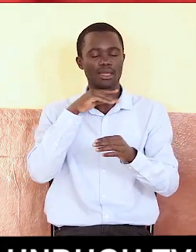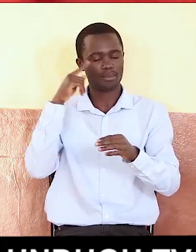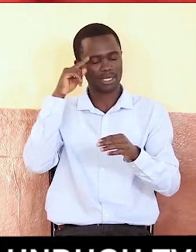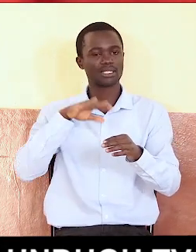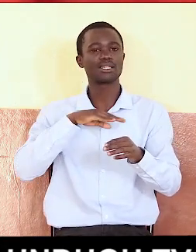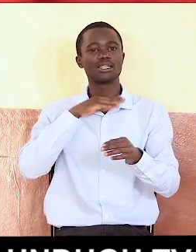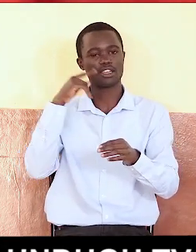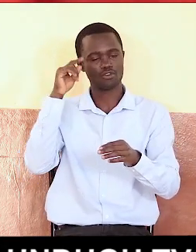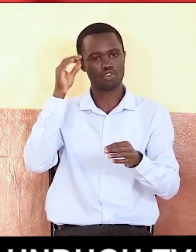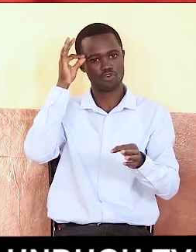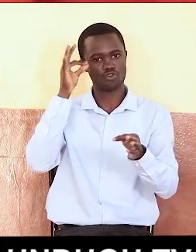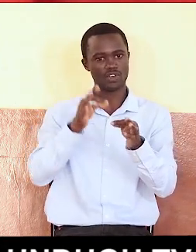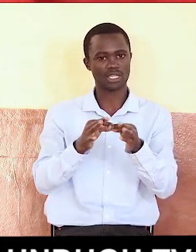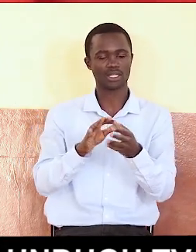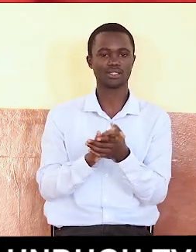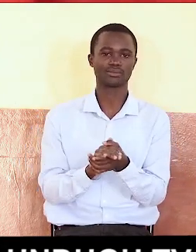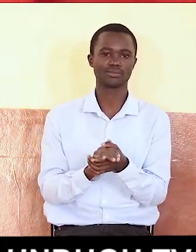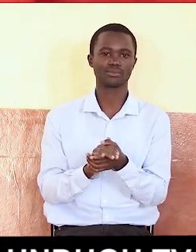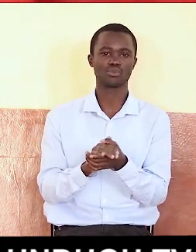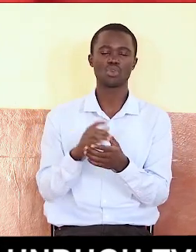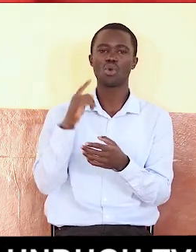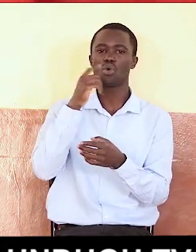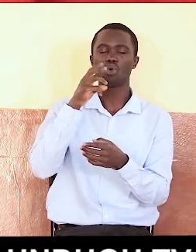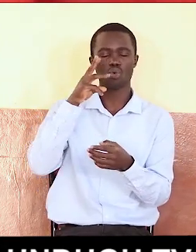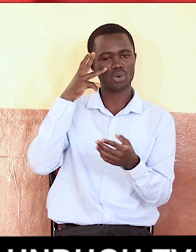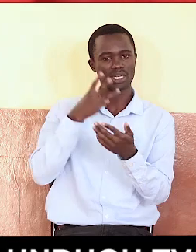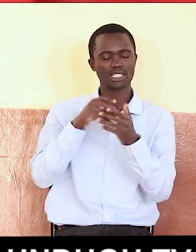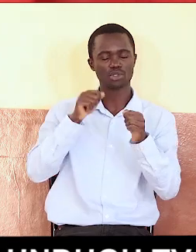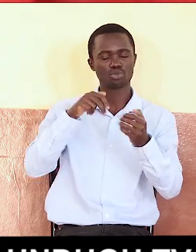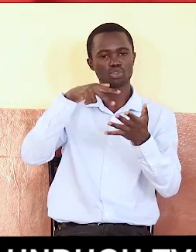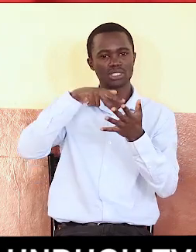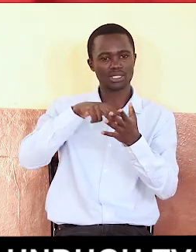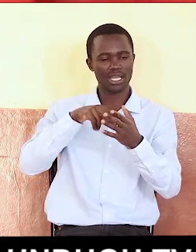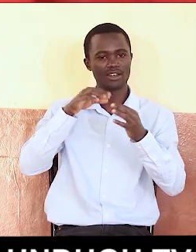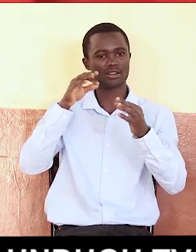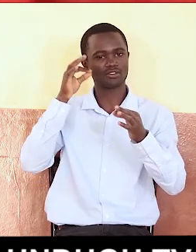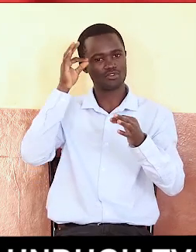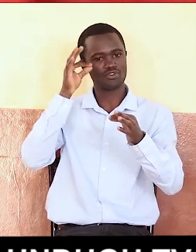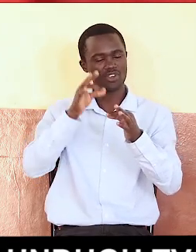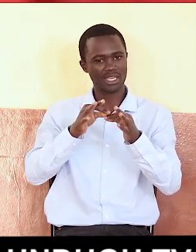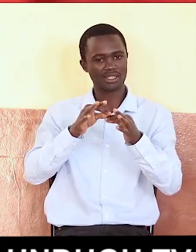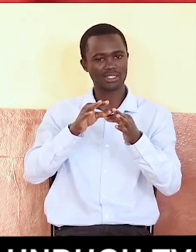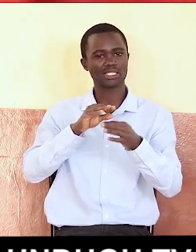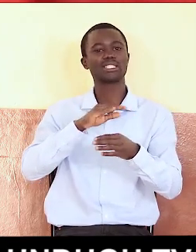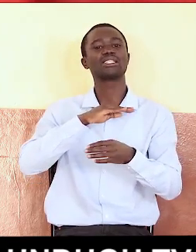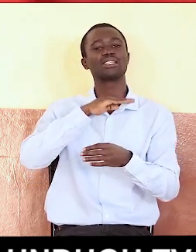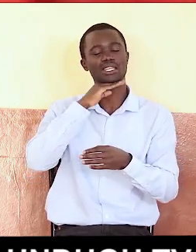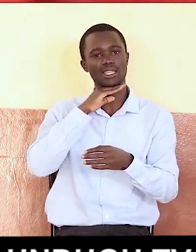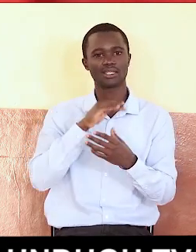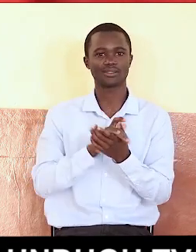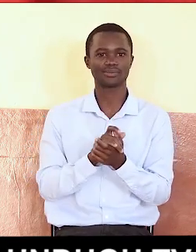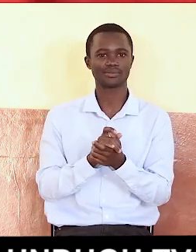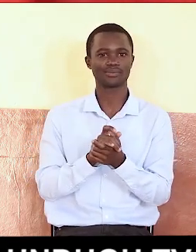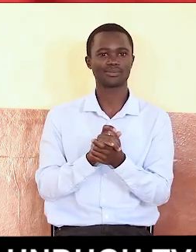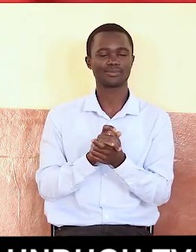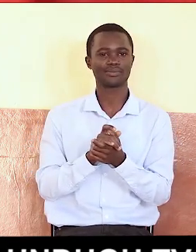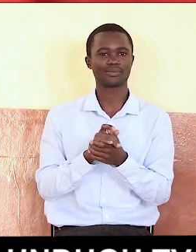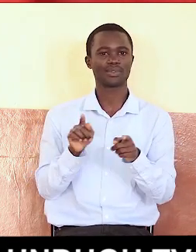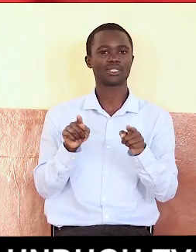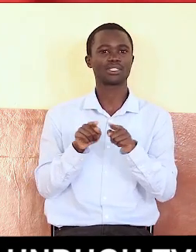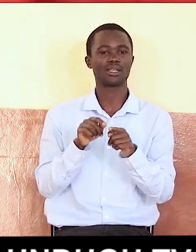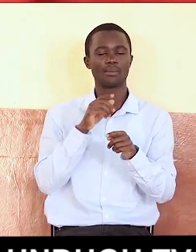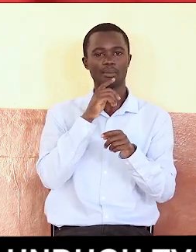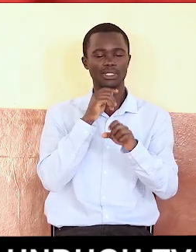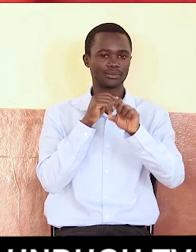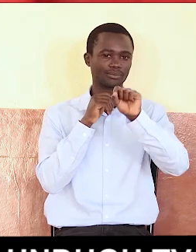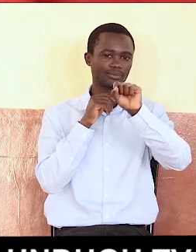imani. Ni wangapi mashahidi wanaweza kusimamia ushuhuda wao hata kifo? Stefano pia